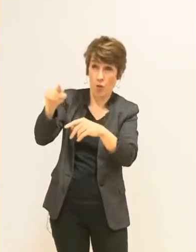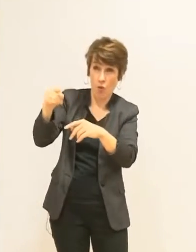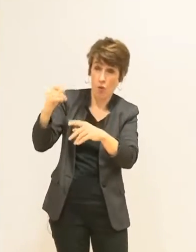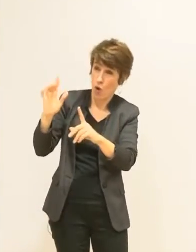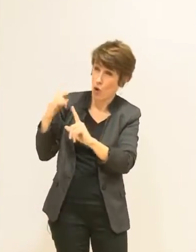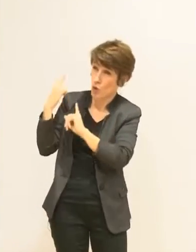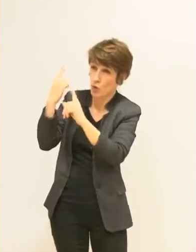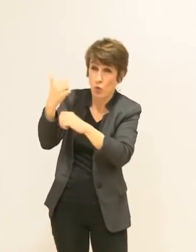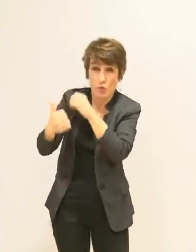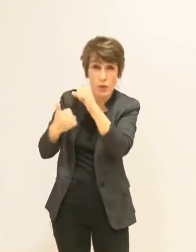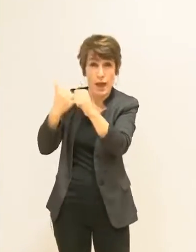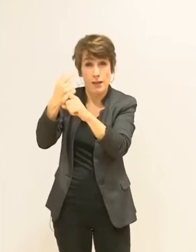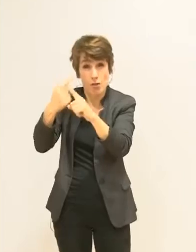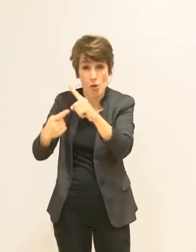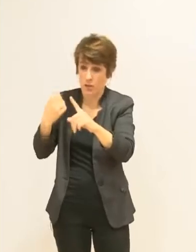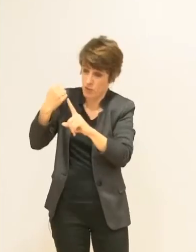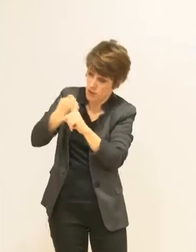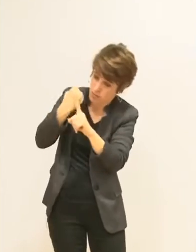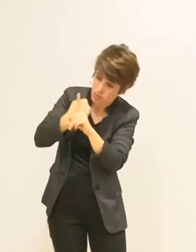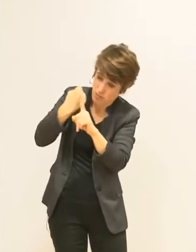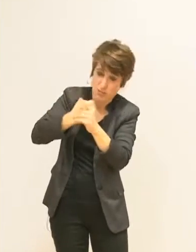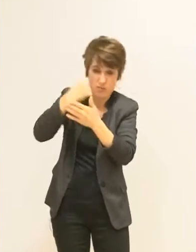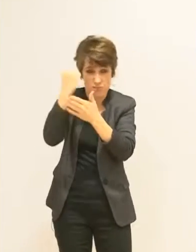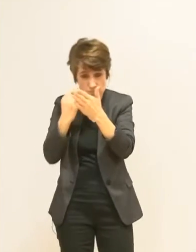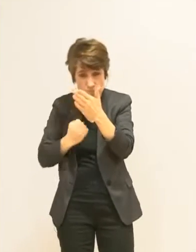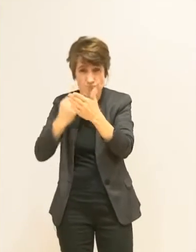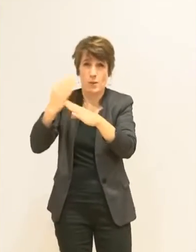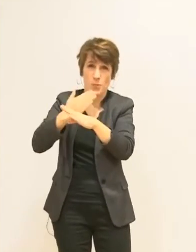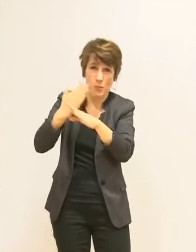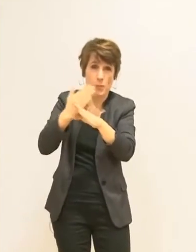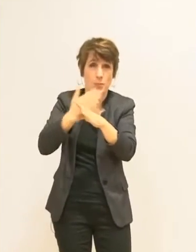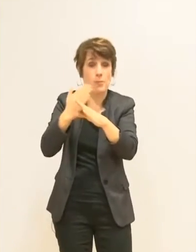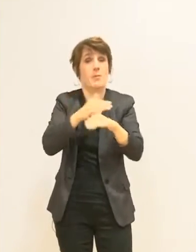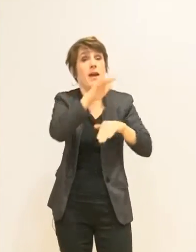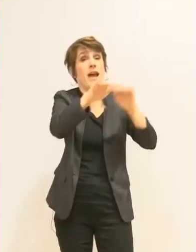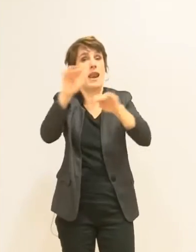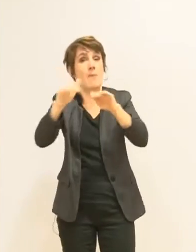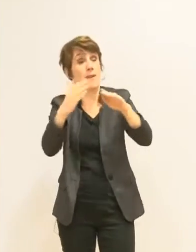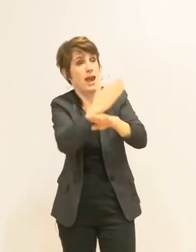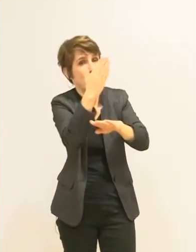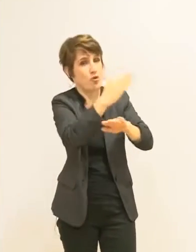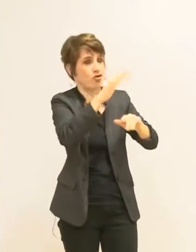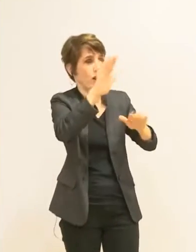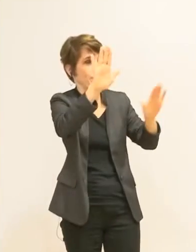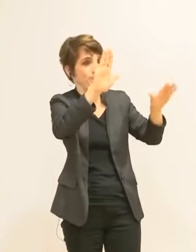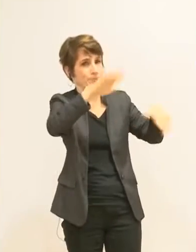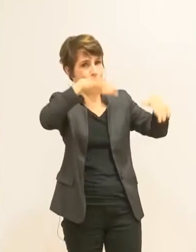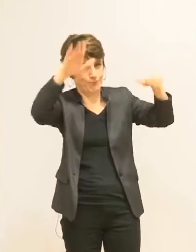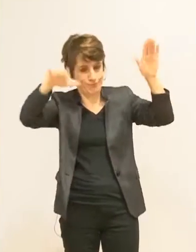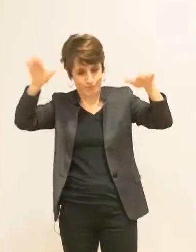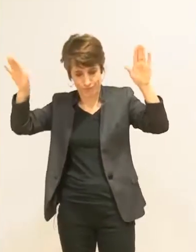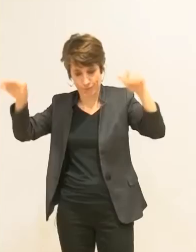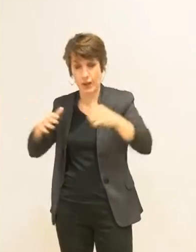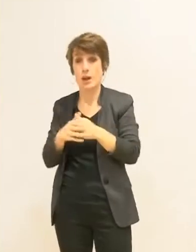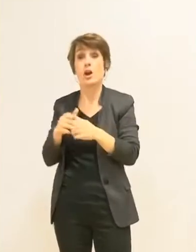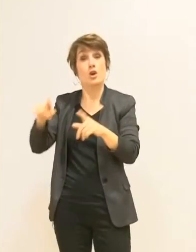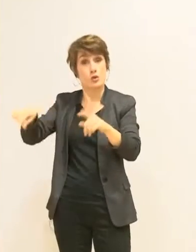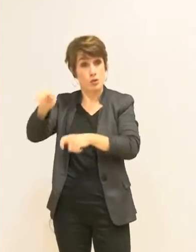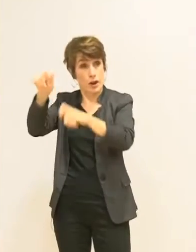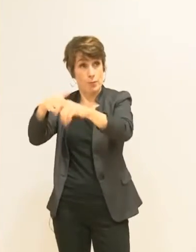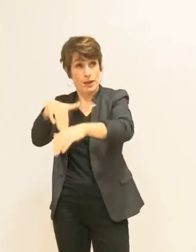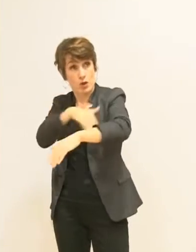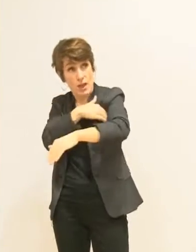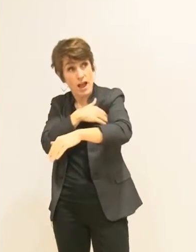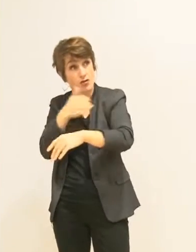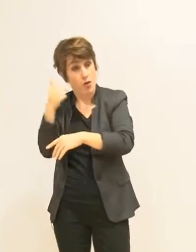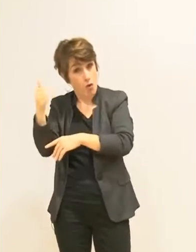projet puisse être mené à bien jusqu'à ce jour. Au-delà des différentes expertises et classifications, ces agents ont